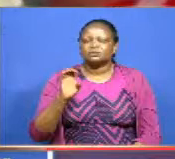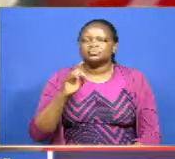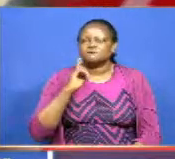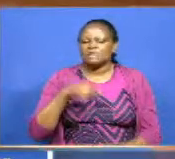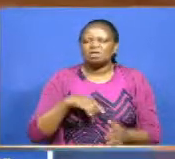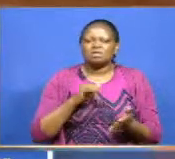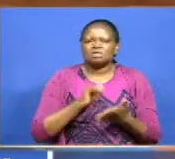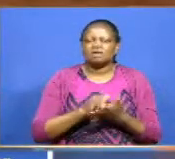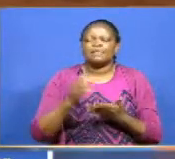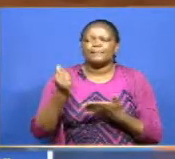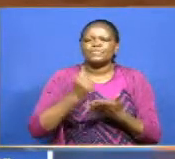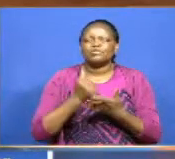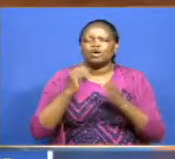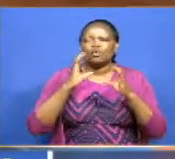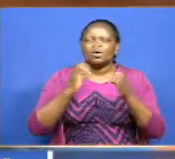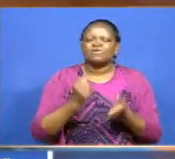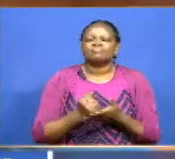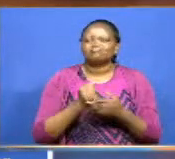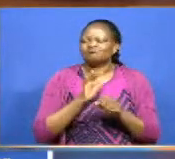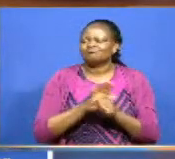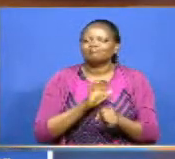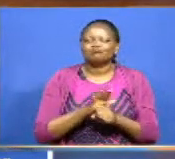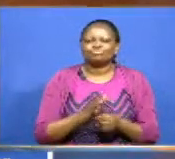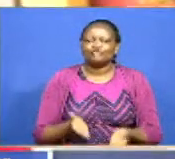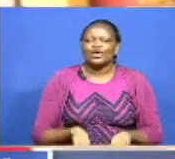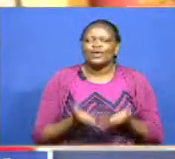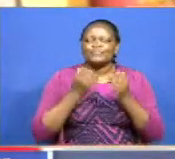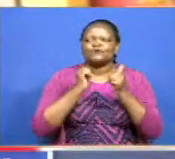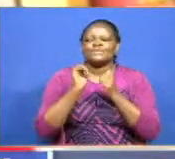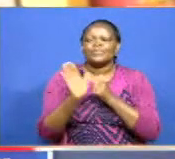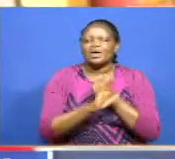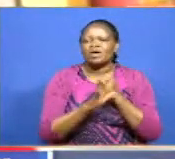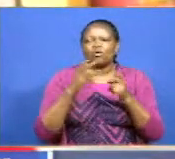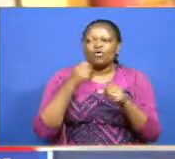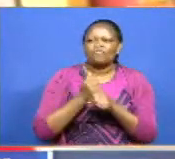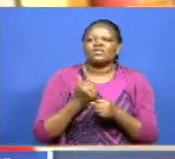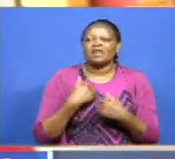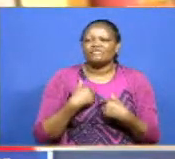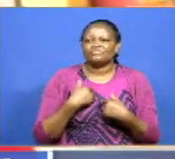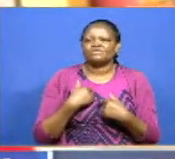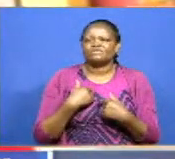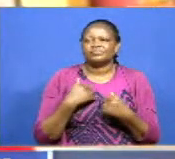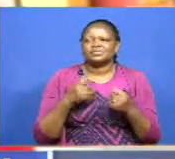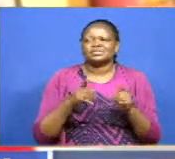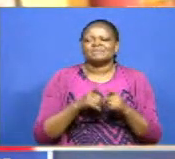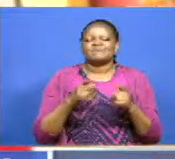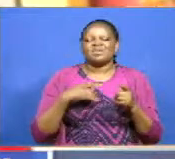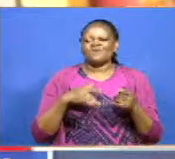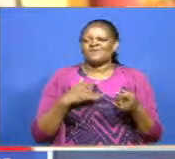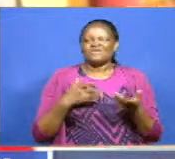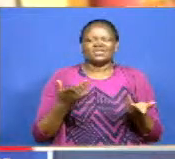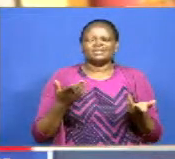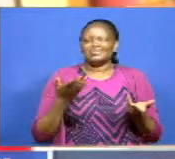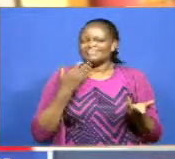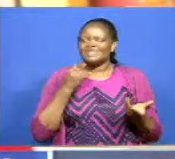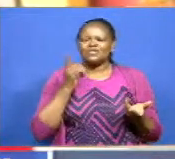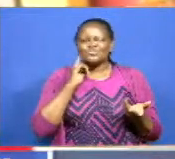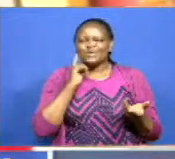makocha wengine kumewasaidia pakubwa kuimarisha mchezo wao. Kuna confident sayara tunasikia hata ikikuwa